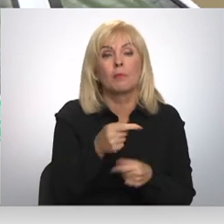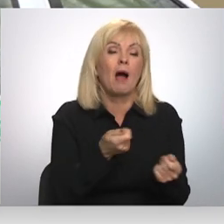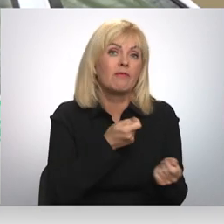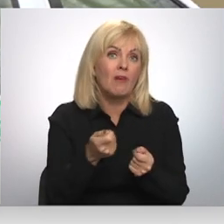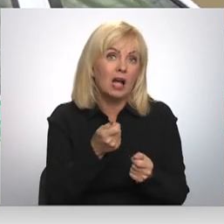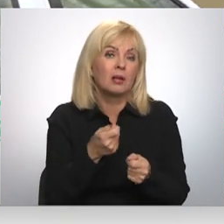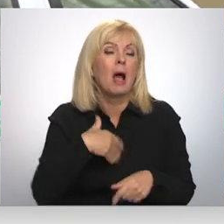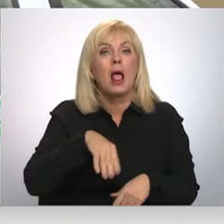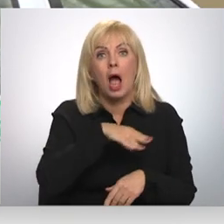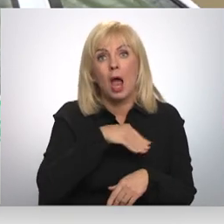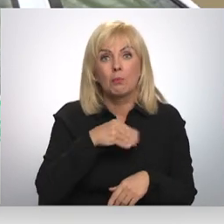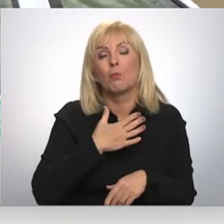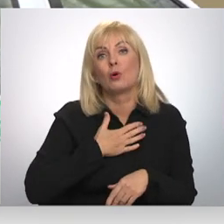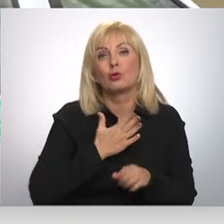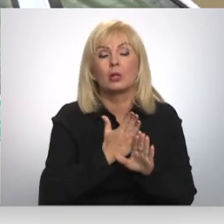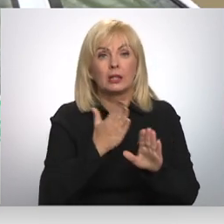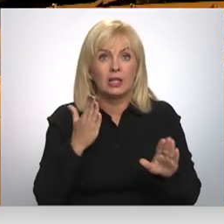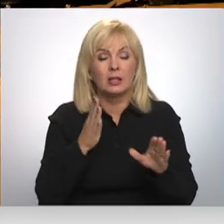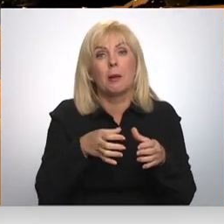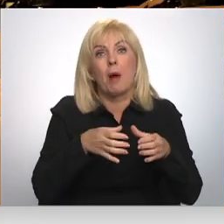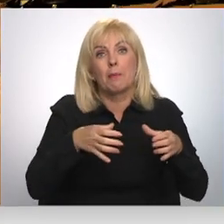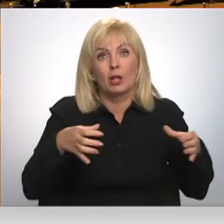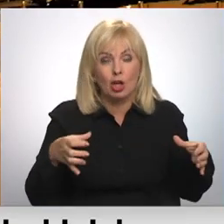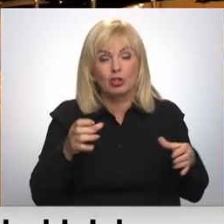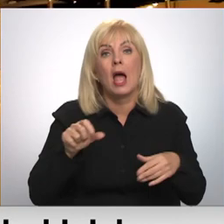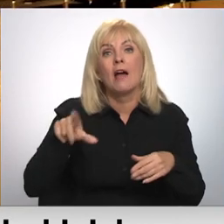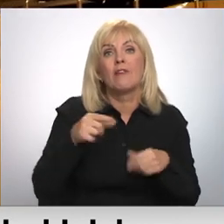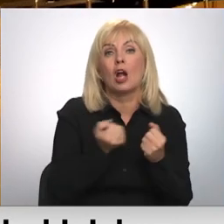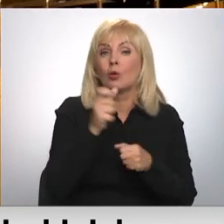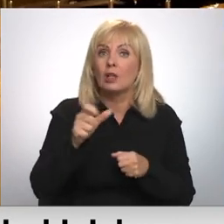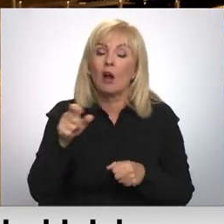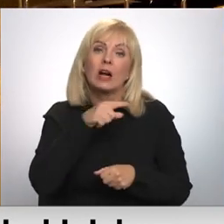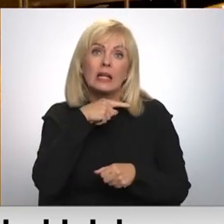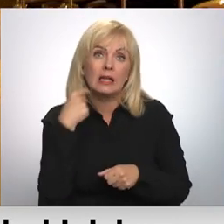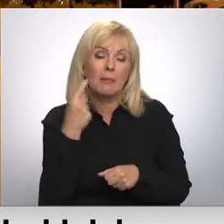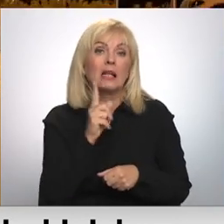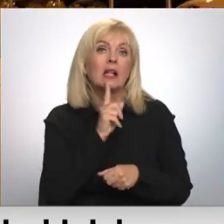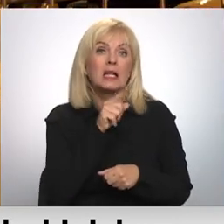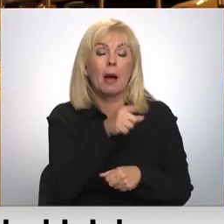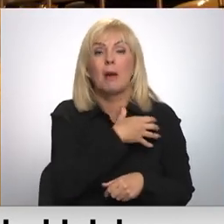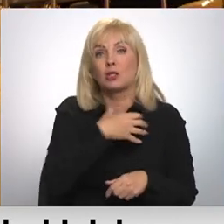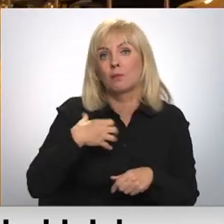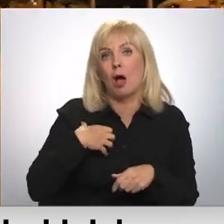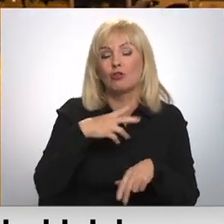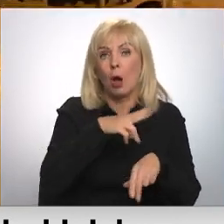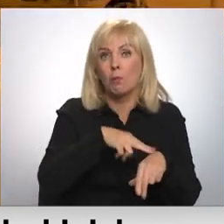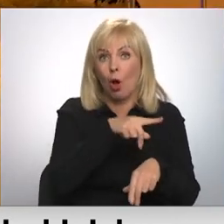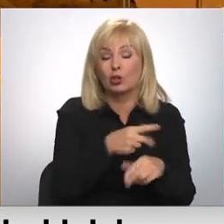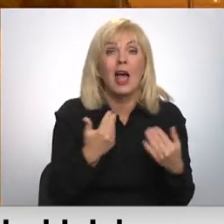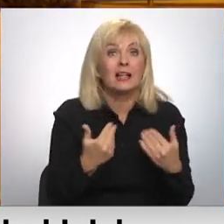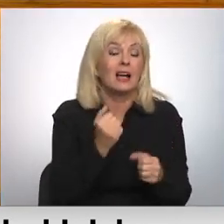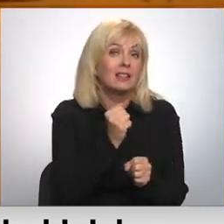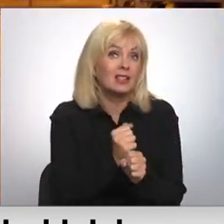lai mūsu rindas paplašina. Vairāk darbinieku vēlētos arī Liepājas pašvaldības policija, kurā šobrīd